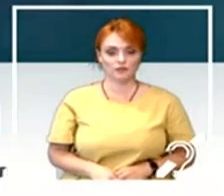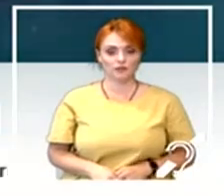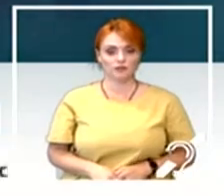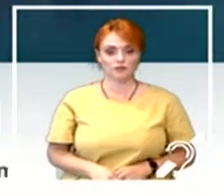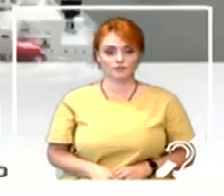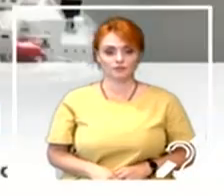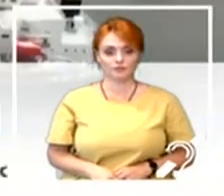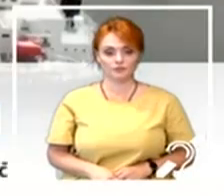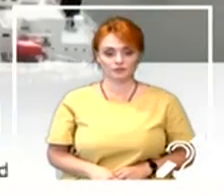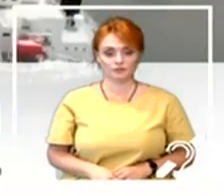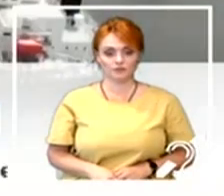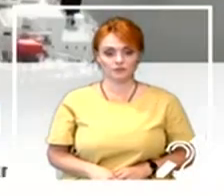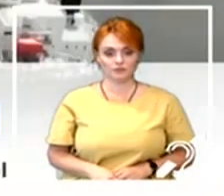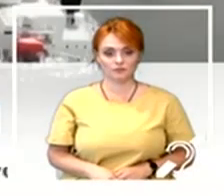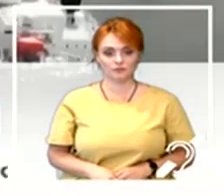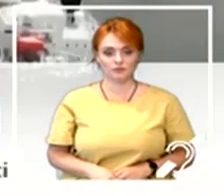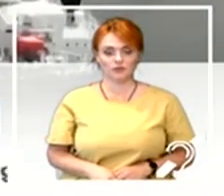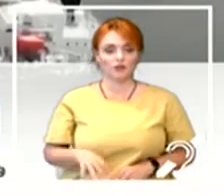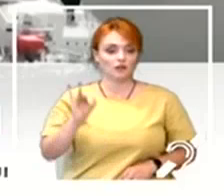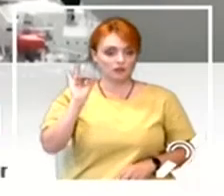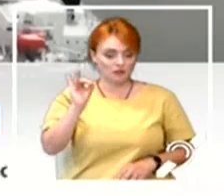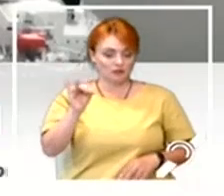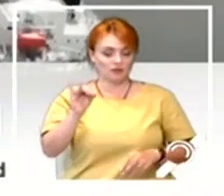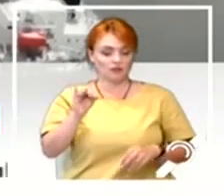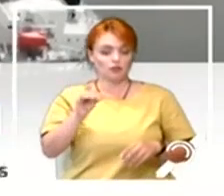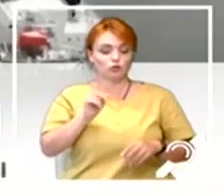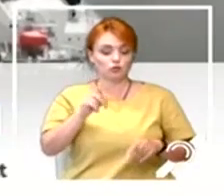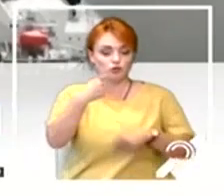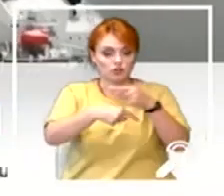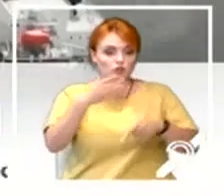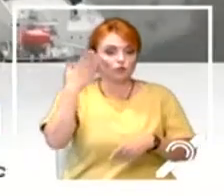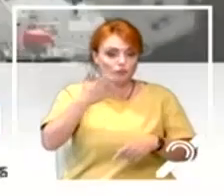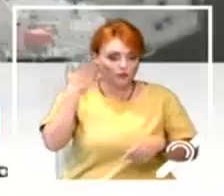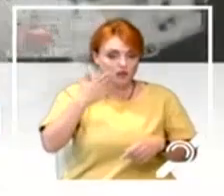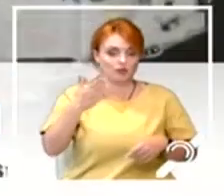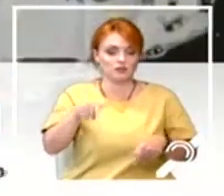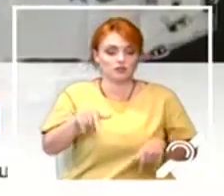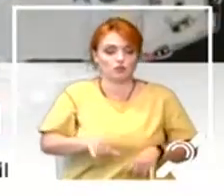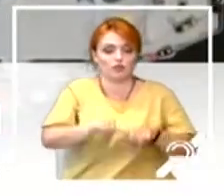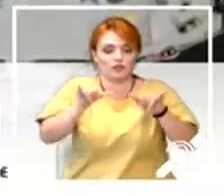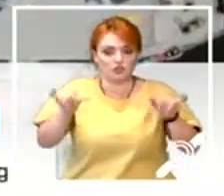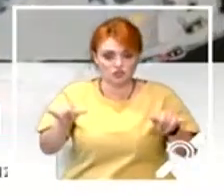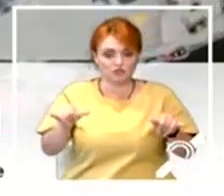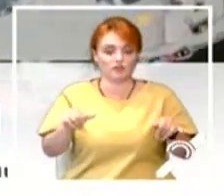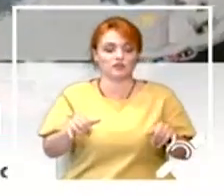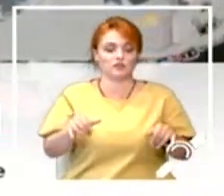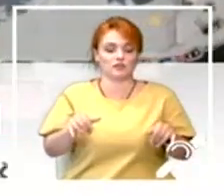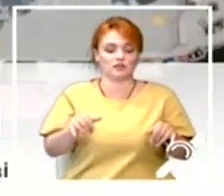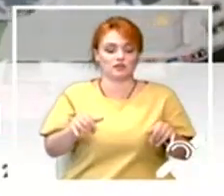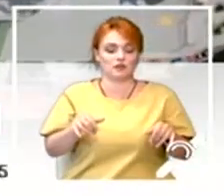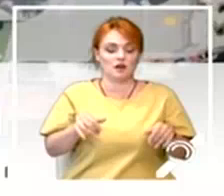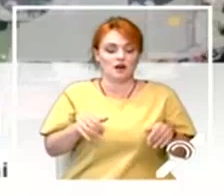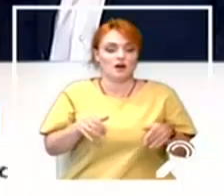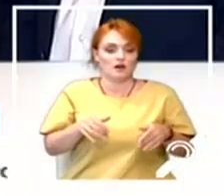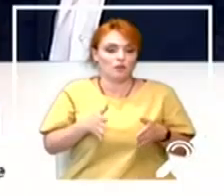canalului Sulina și a crește capacitatea de tonaj. Acest progres vine pentru că 10.000 de oameni au contribuit prin